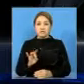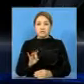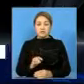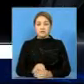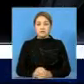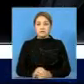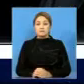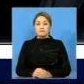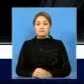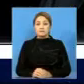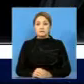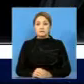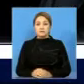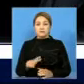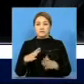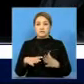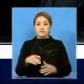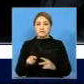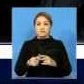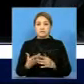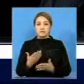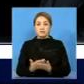16 жабдықтардың техникалық 16